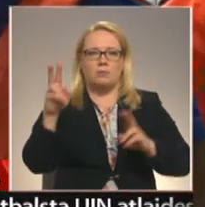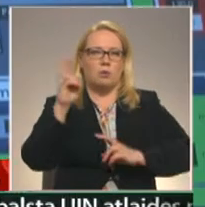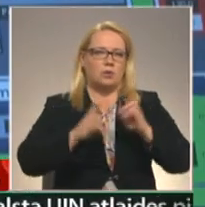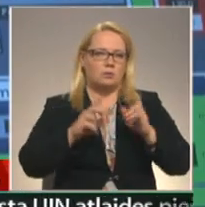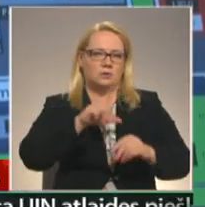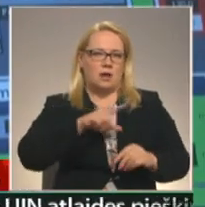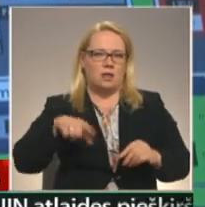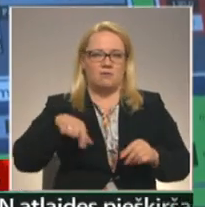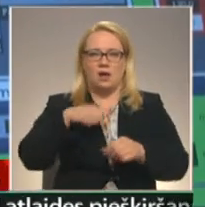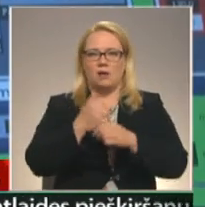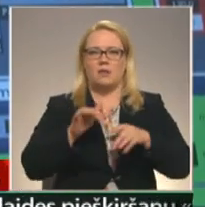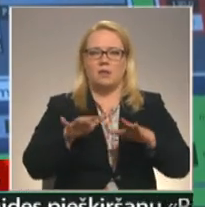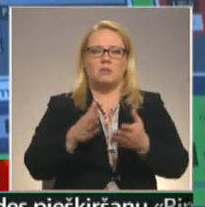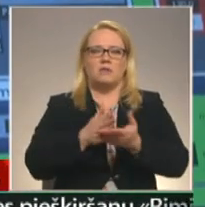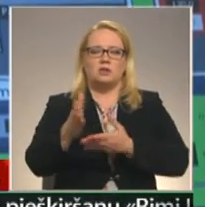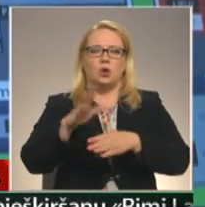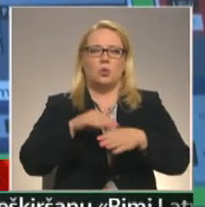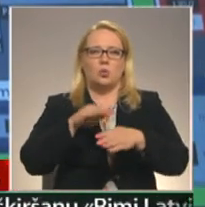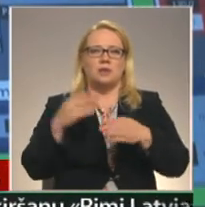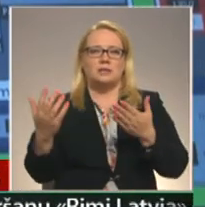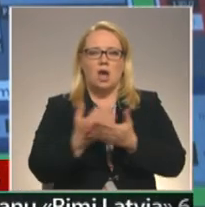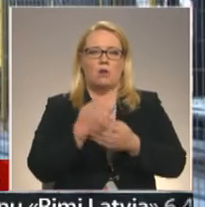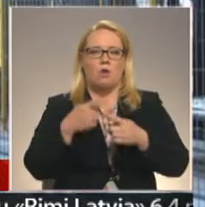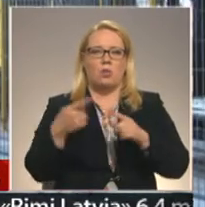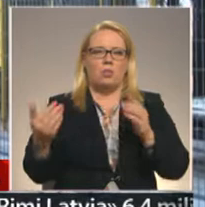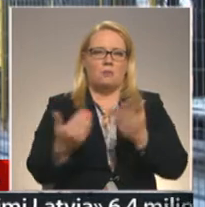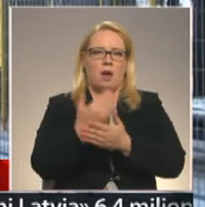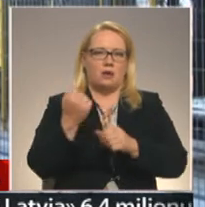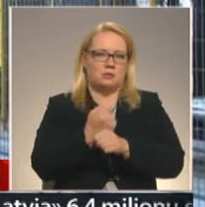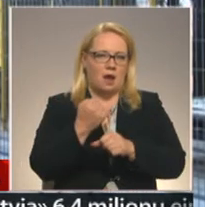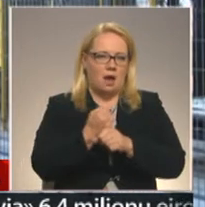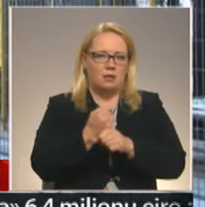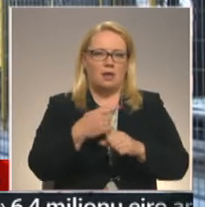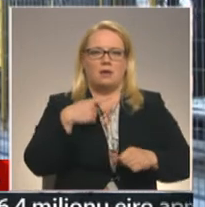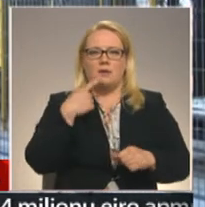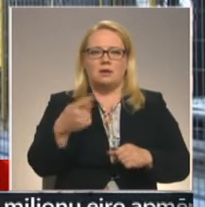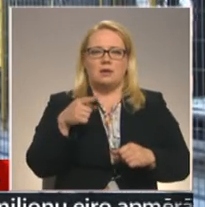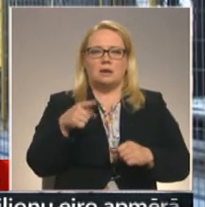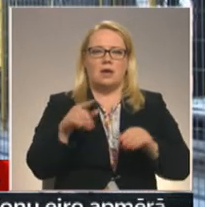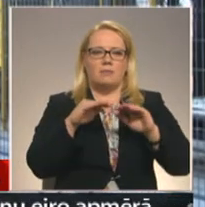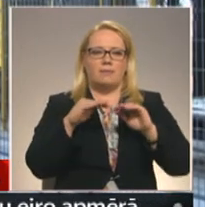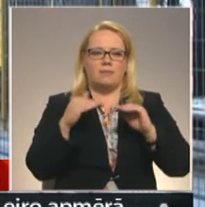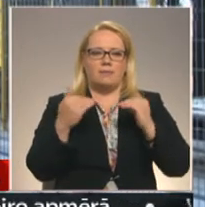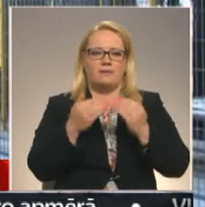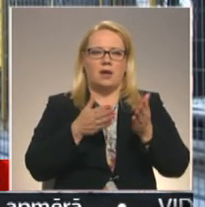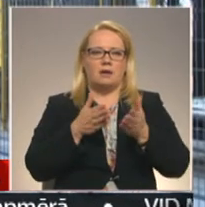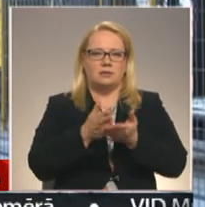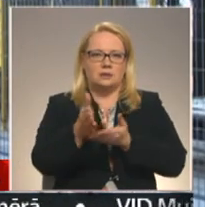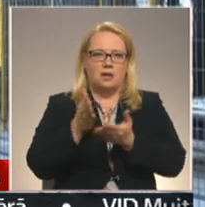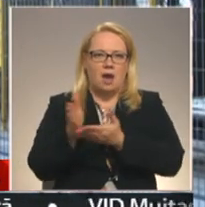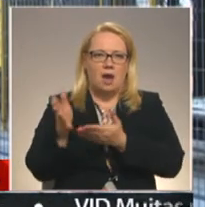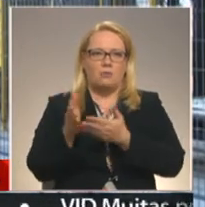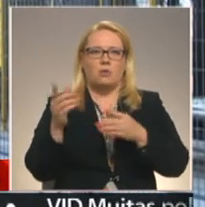Latvijā. Galvenais darbības virziens ir kūdras ieguve un pārstrāde. Mēs separējam viņu pa frakcijām, 5 dažādām frakcijām, no smalkākas līdz